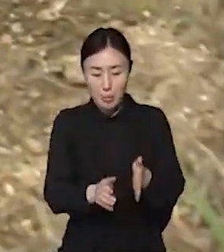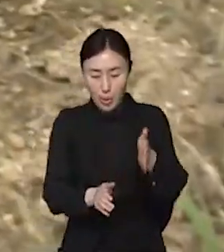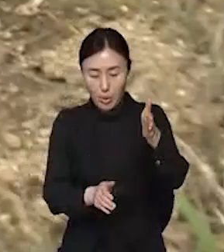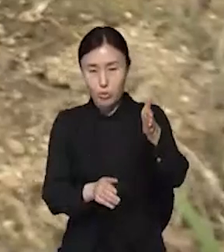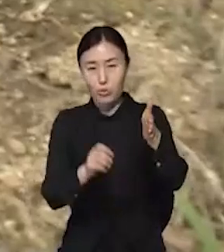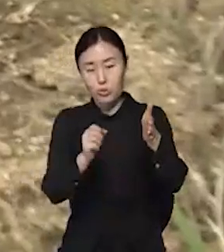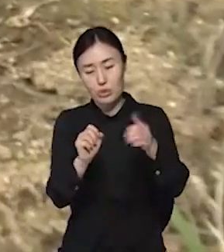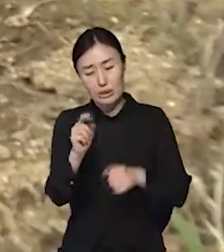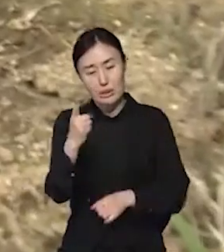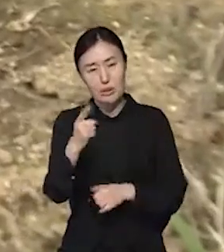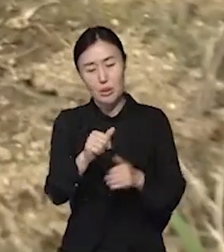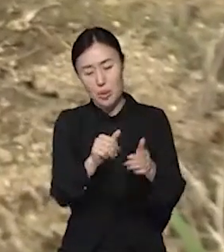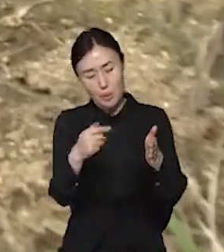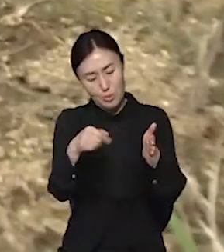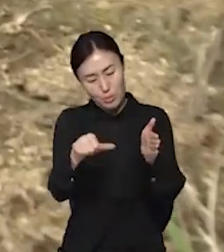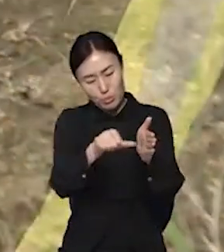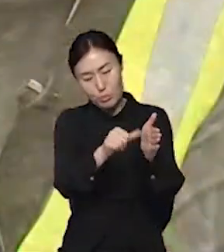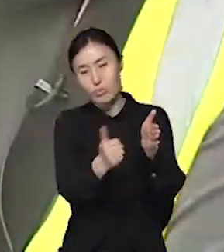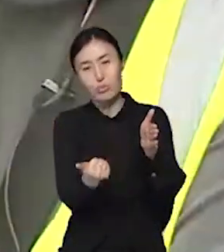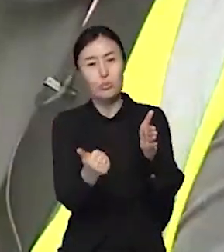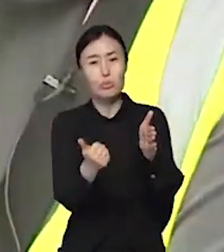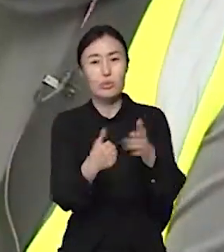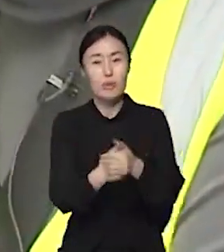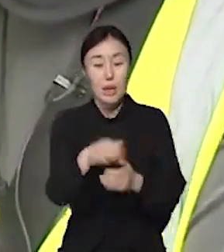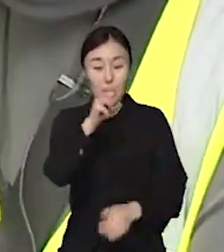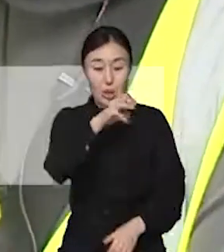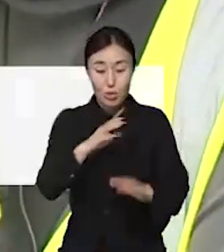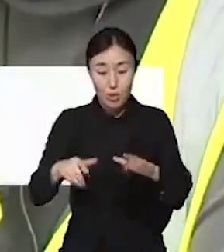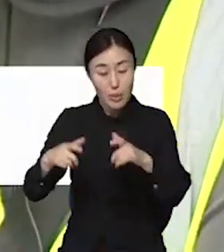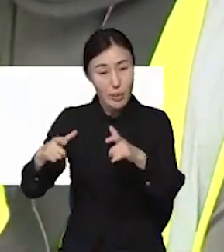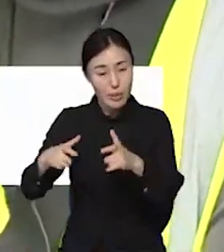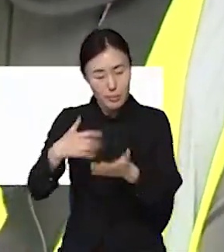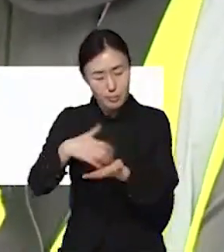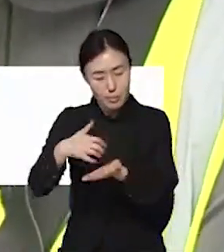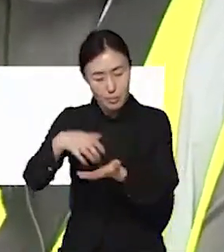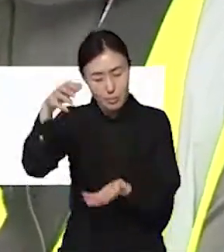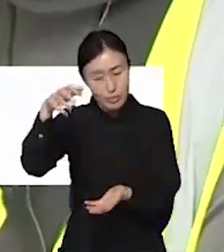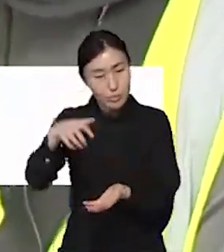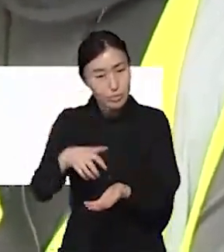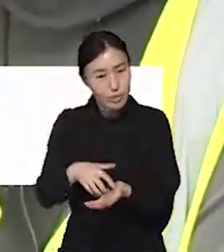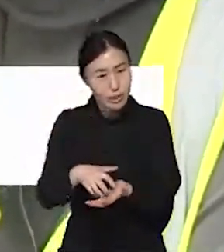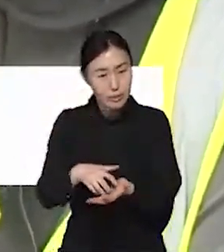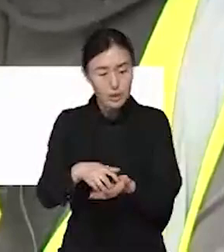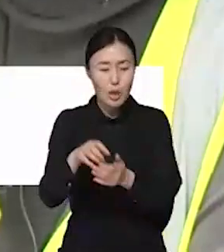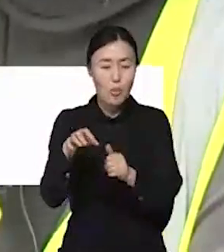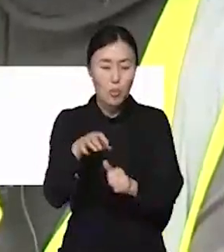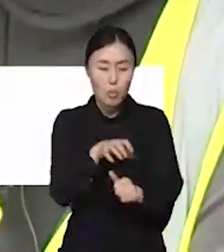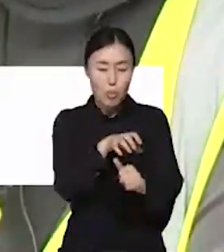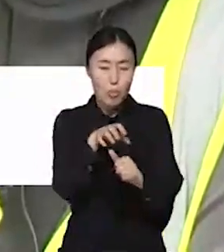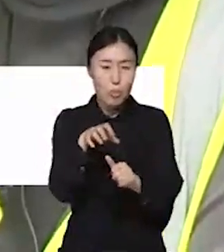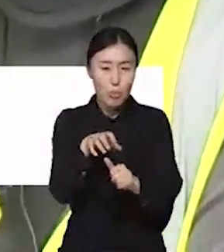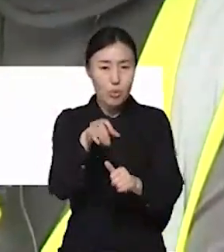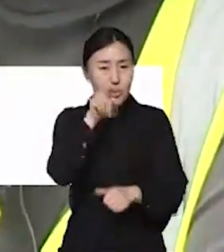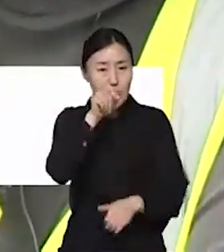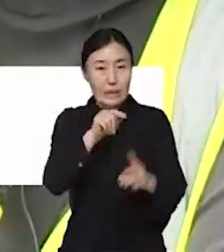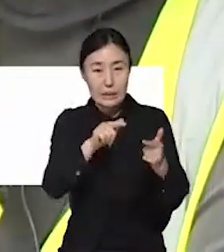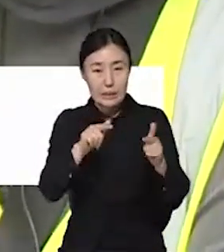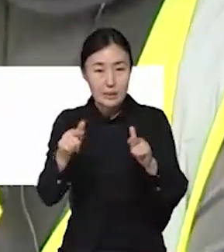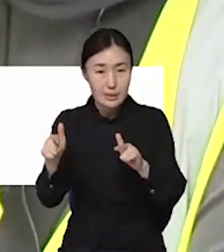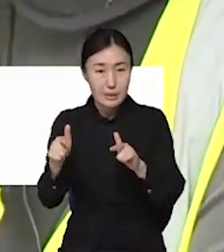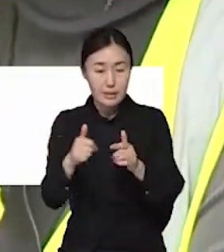피해를 입은 것으로 조사됐습니다. 광주 전남으로 총 집계를 하면 법정 보호종만 이제 9종